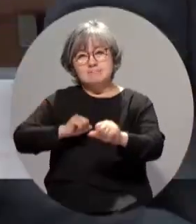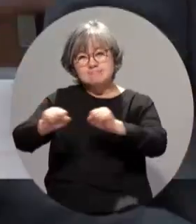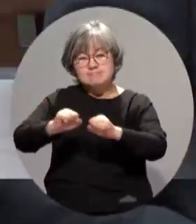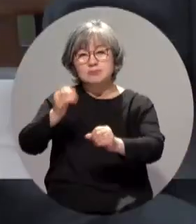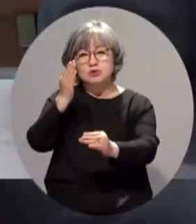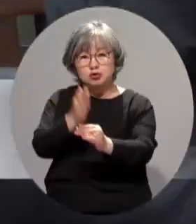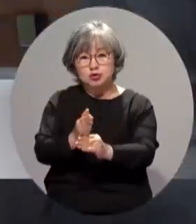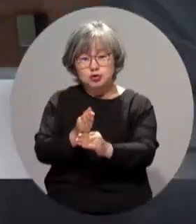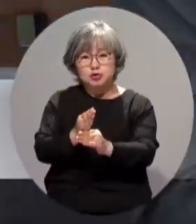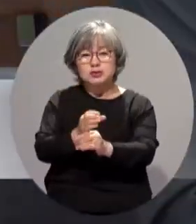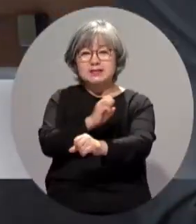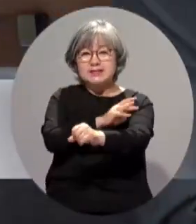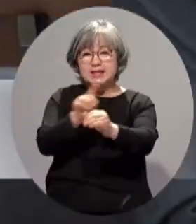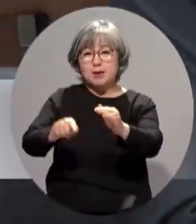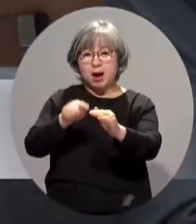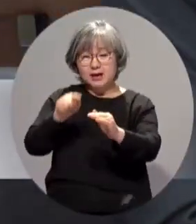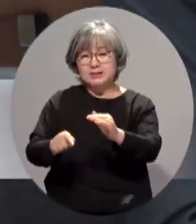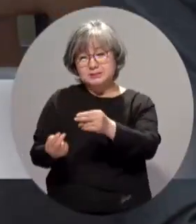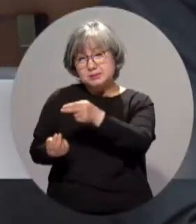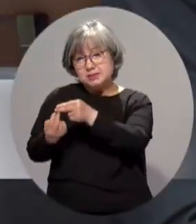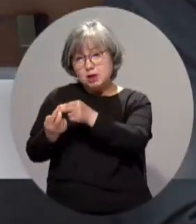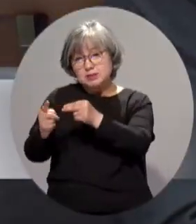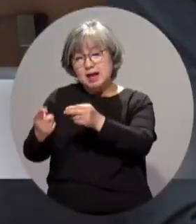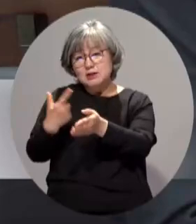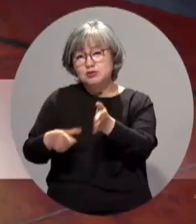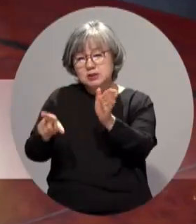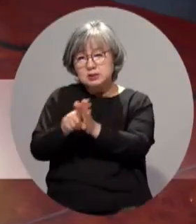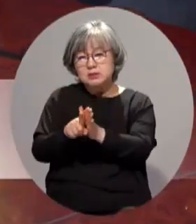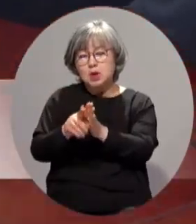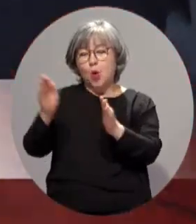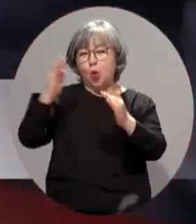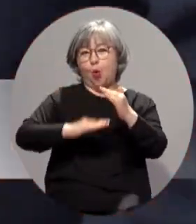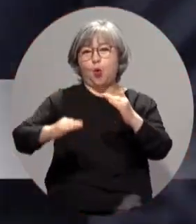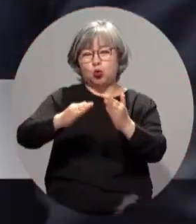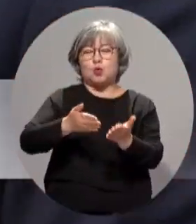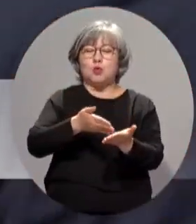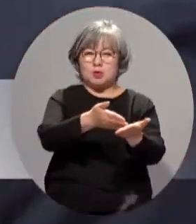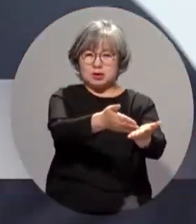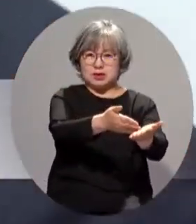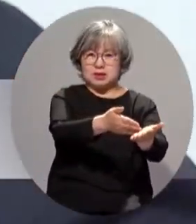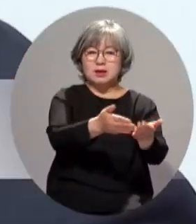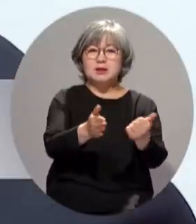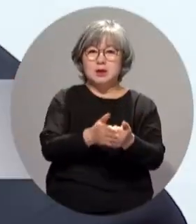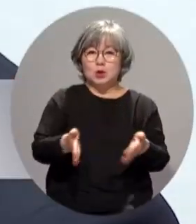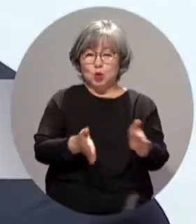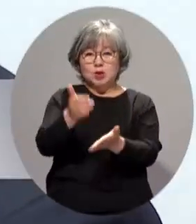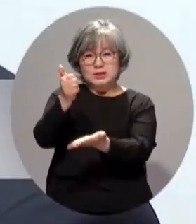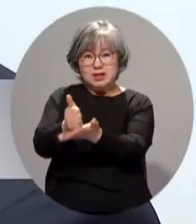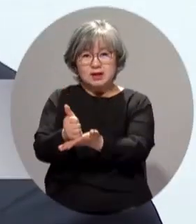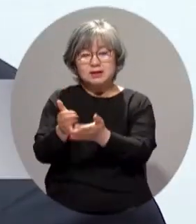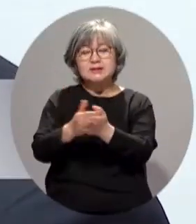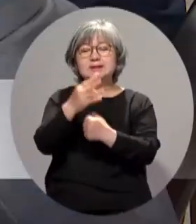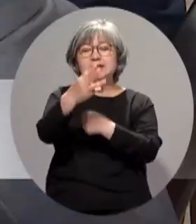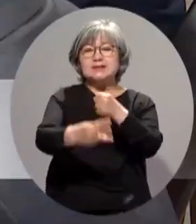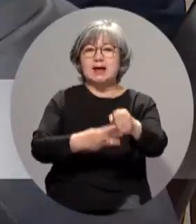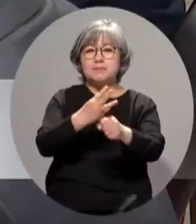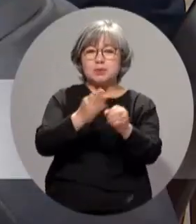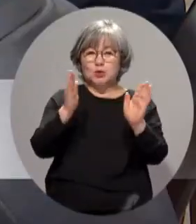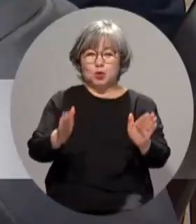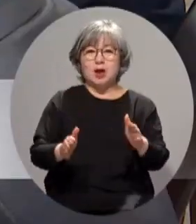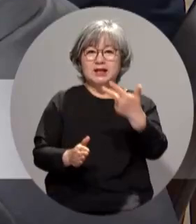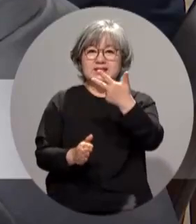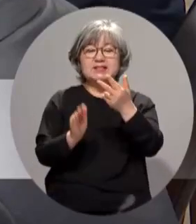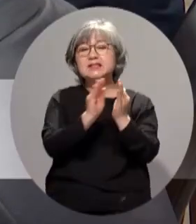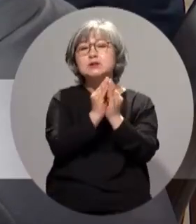중인 새만금 2차 전지 특화단지 지정을 공동 건의했습니다. 김 지사는 새만금의 최근 3년 동안 7조 원대